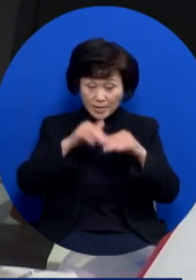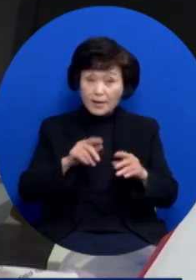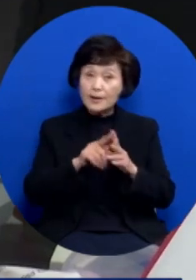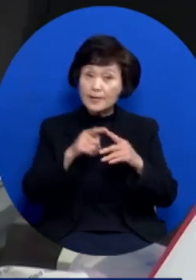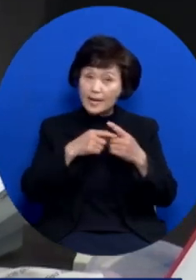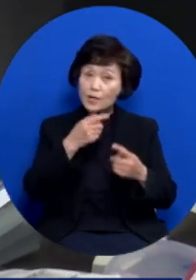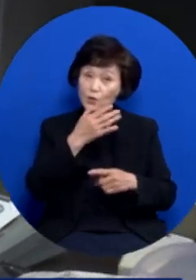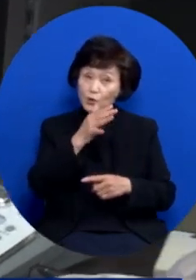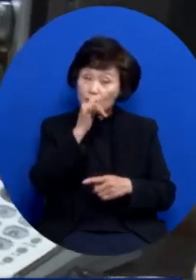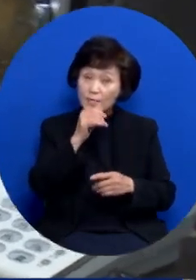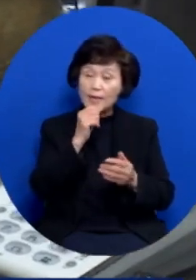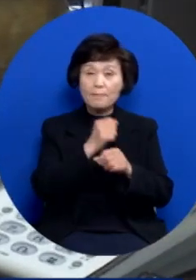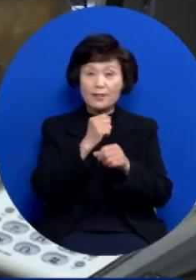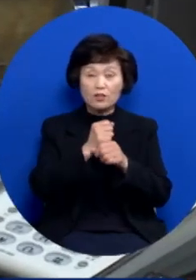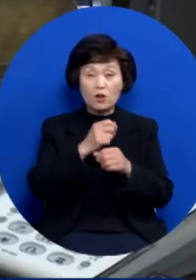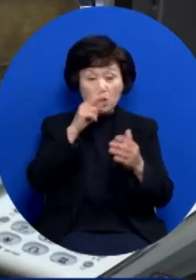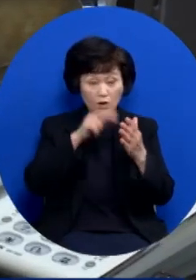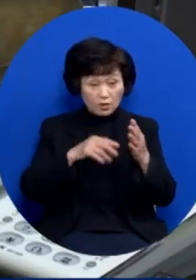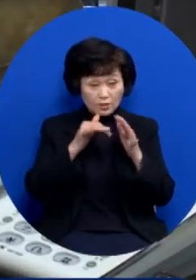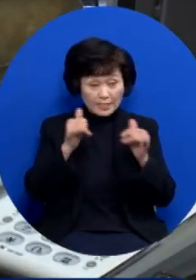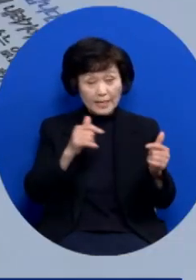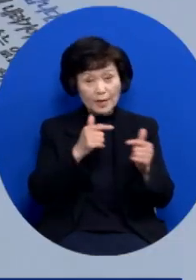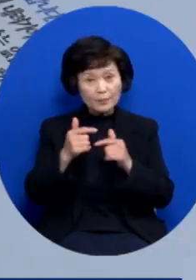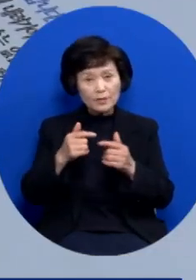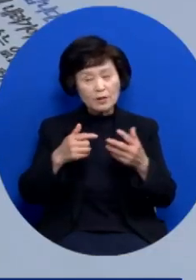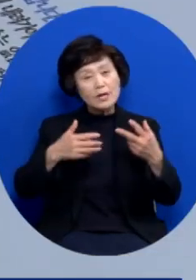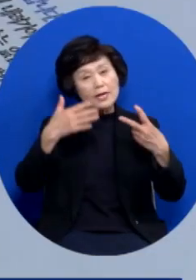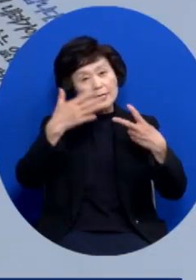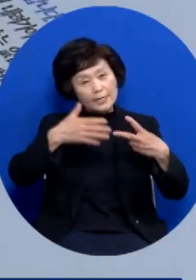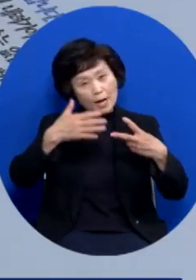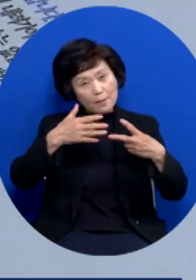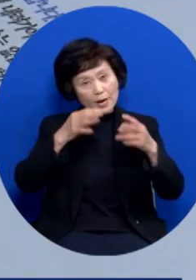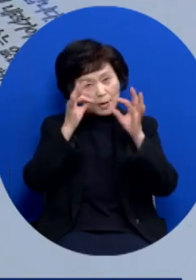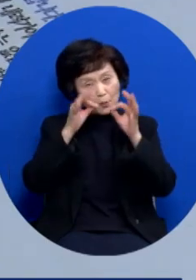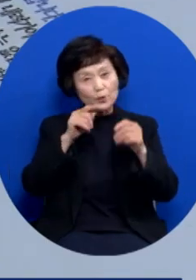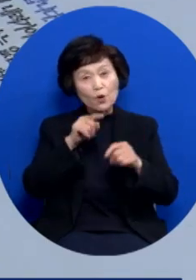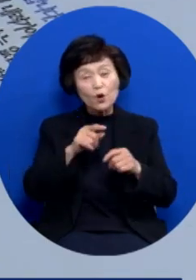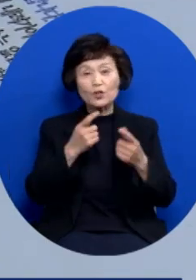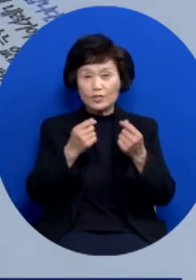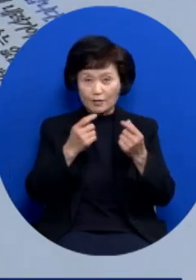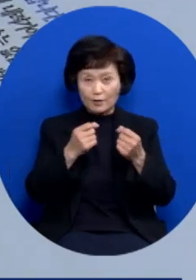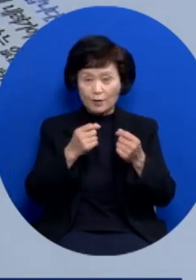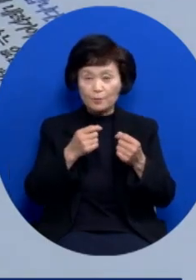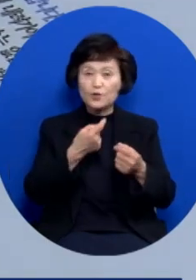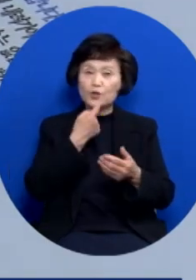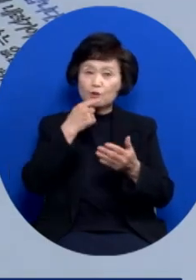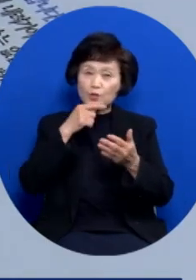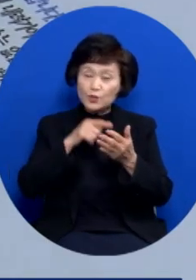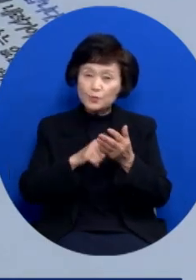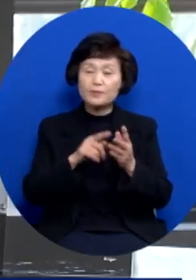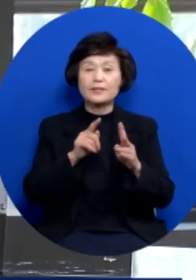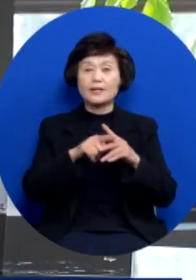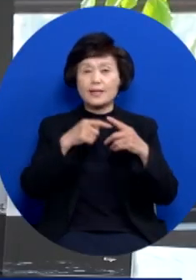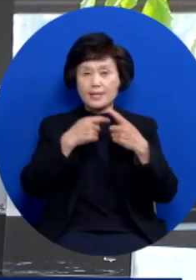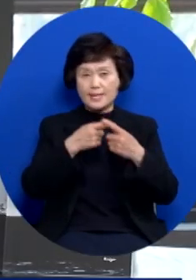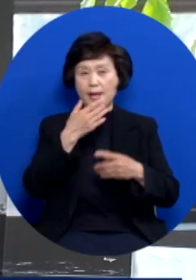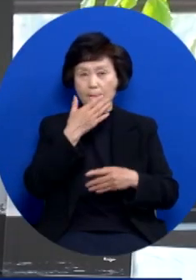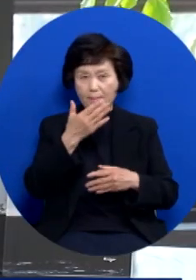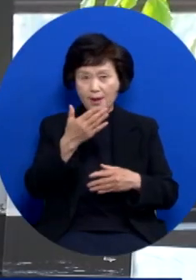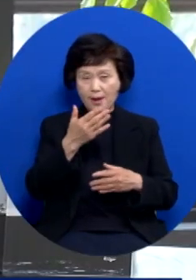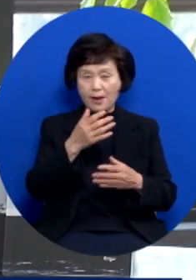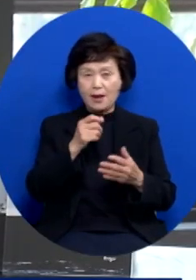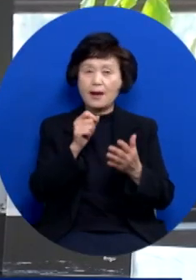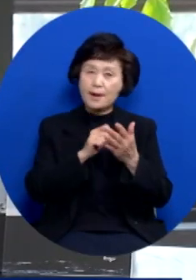읽는 이들에게는 드라마를 보는 것처럼 입체적으로 예수님의 말씀을 쉽게 이해할 수 있도록